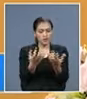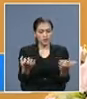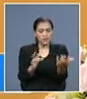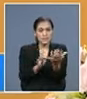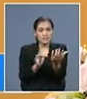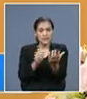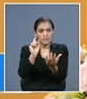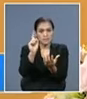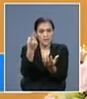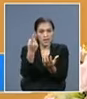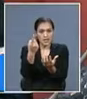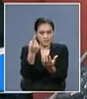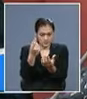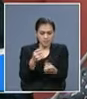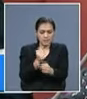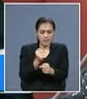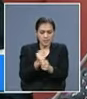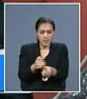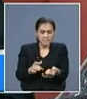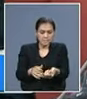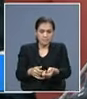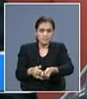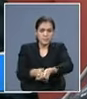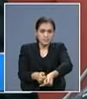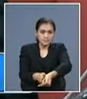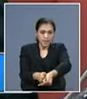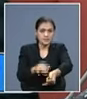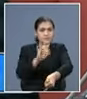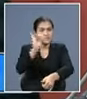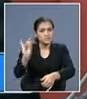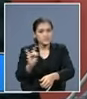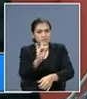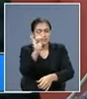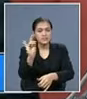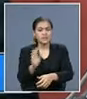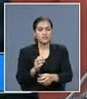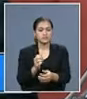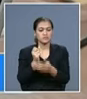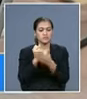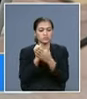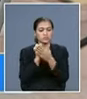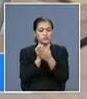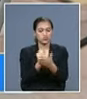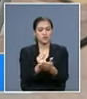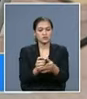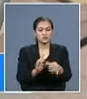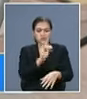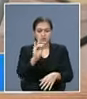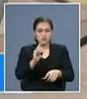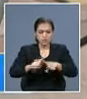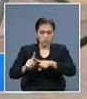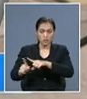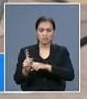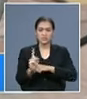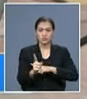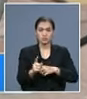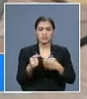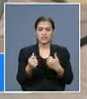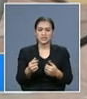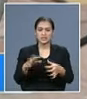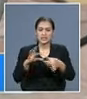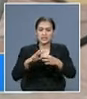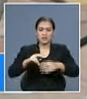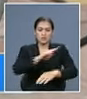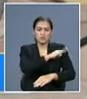ป่าของไทยนะครับที่ได้จัดสร้างศูนย์นวัตกรรมทางการสืบพันธุ์สัตว์ป่าหายากใกล้ศูนยพันธุ์นะครับโดยมีเป้าหมายสำคัญในการเป็นคลินิกรักษาสัตว์